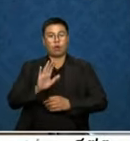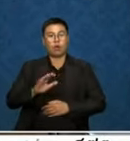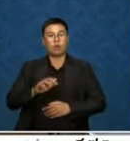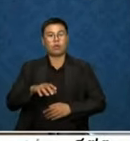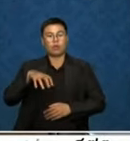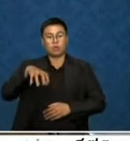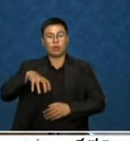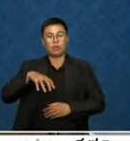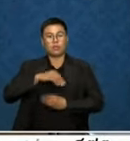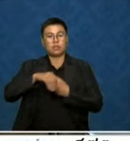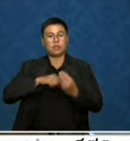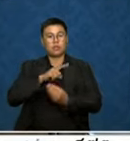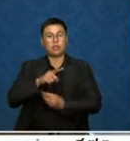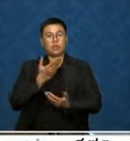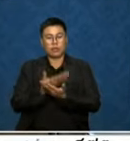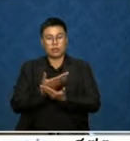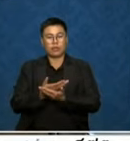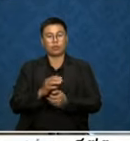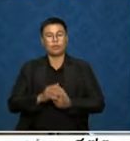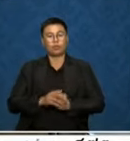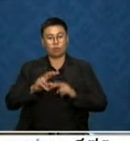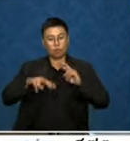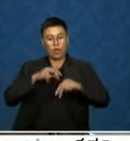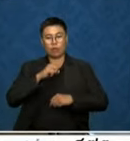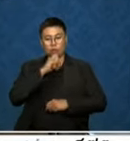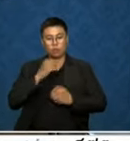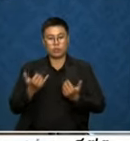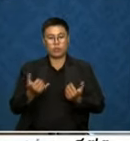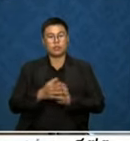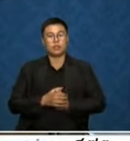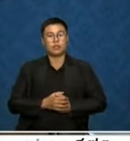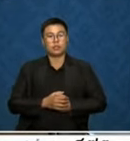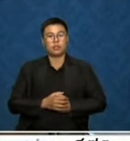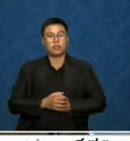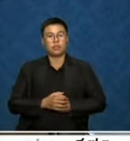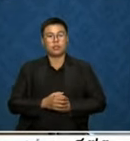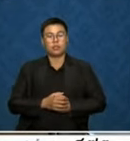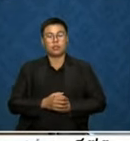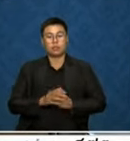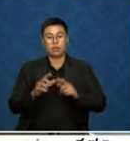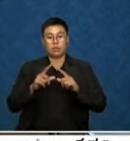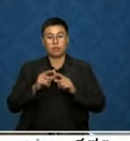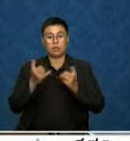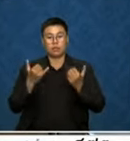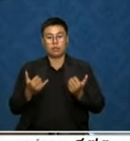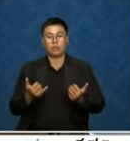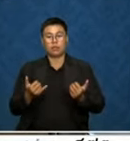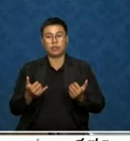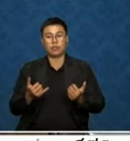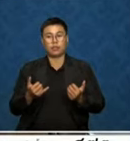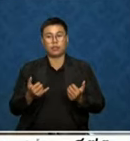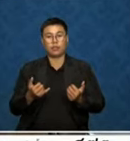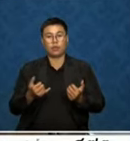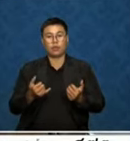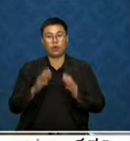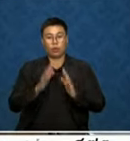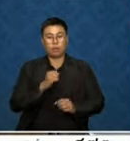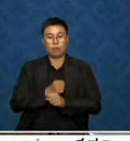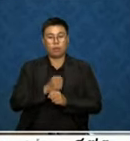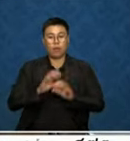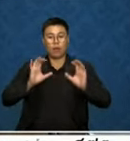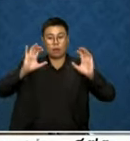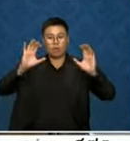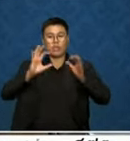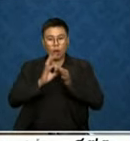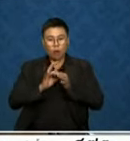ที่ดูอยู่ครับดูแลอยู่ครับข้อต่อมาครับเรื่องนี้ครับเจ้าหน้าที่รัฐเกี่ยวข้องหรือไม่ผมไม่ทรา